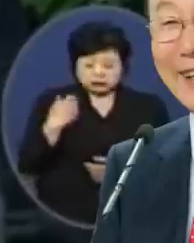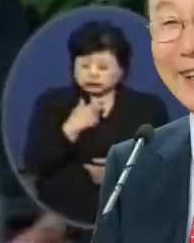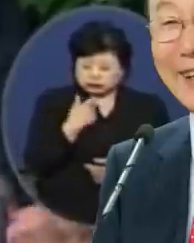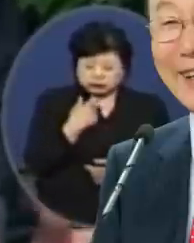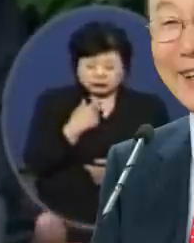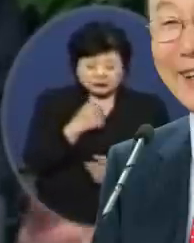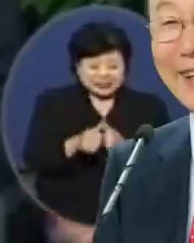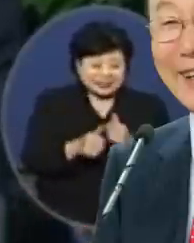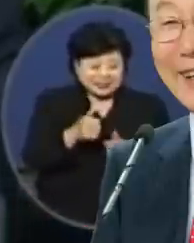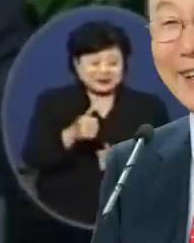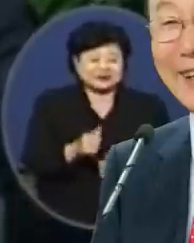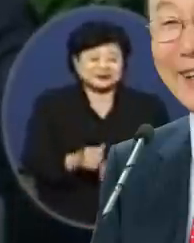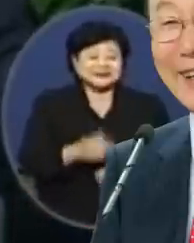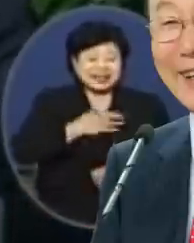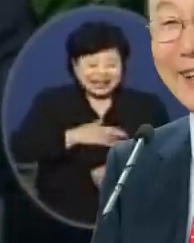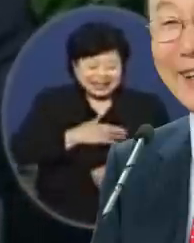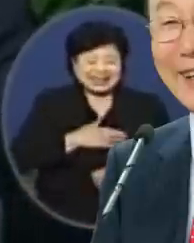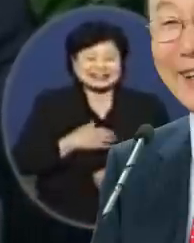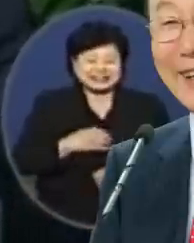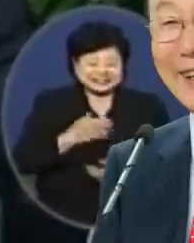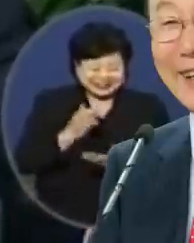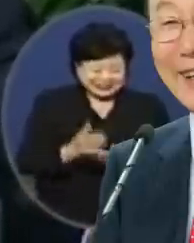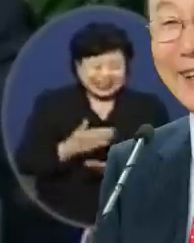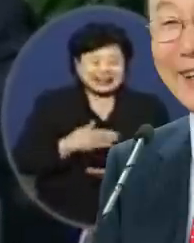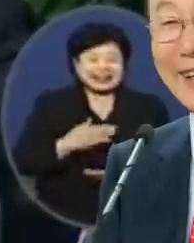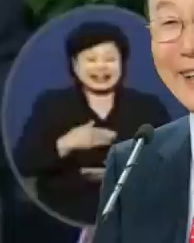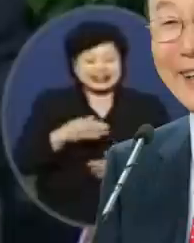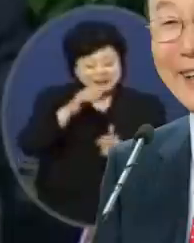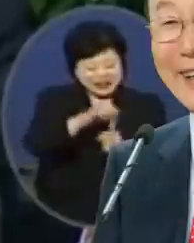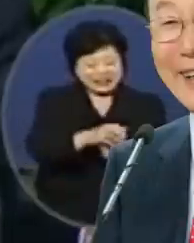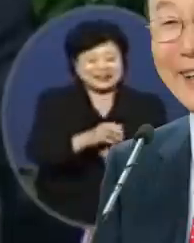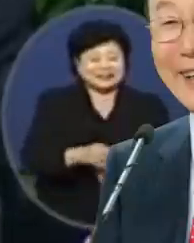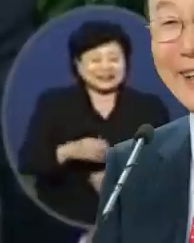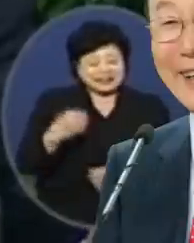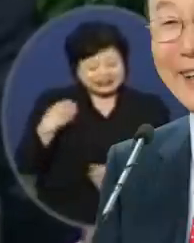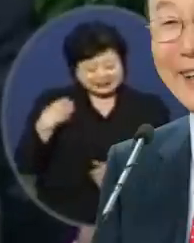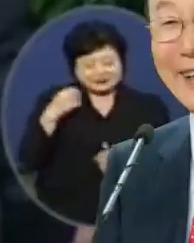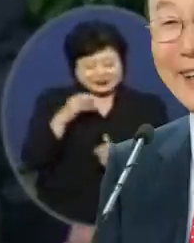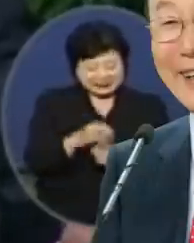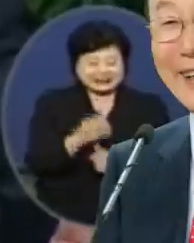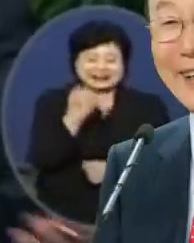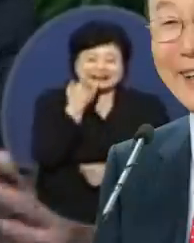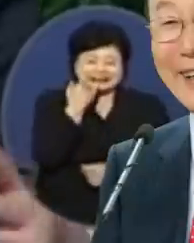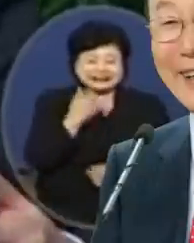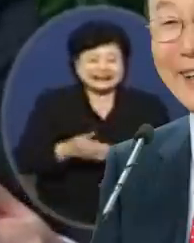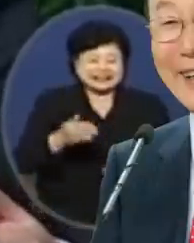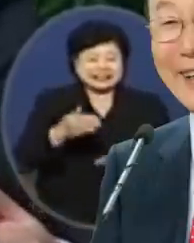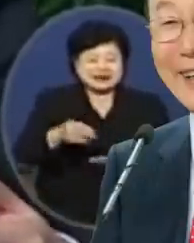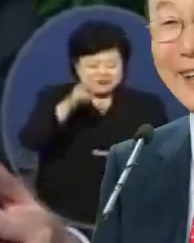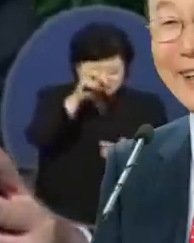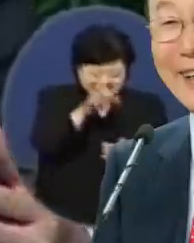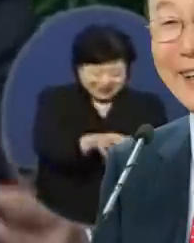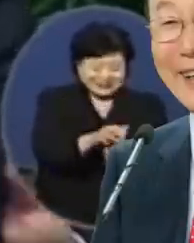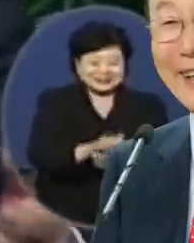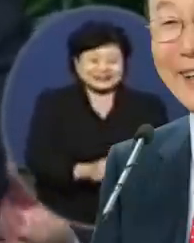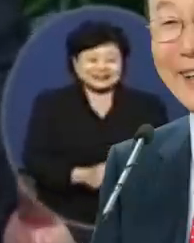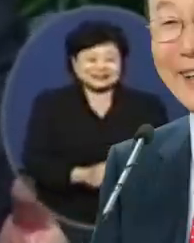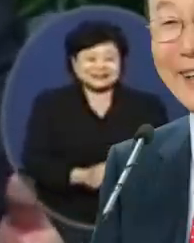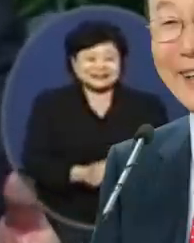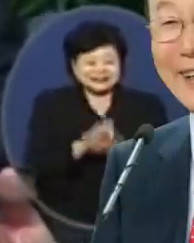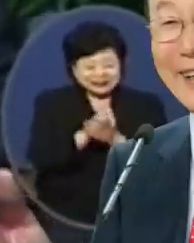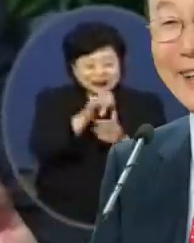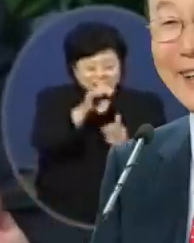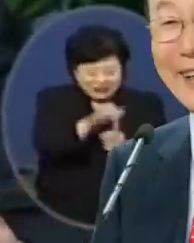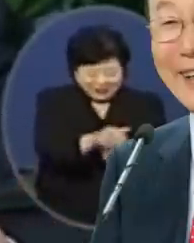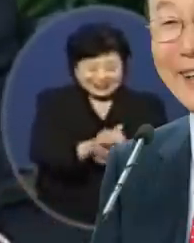그런데 하나님은 여러분 와서, 자, 걱정하지 말고 내 길을 내게 맡겨라. 기도하고 맡겨라.